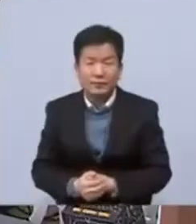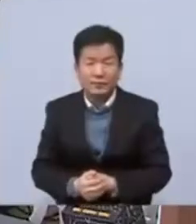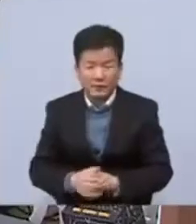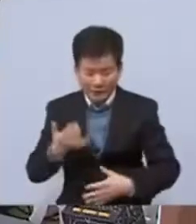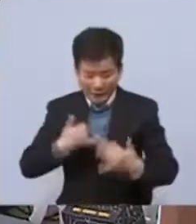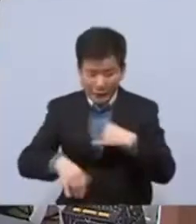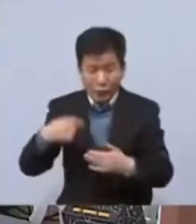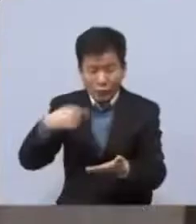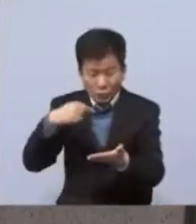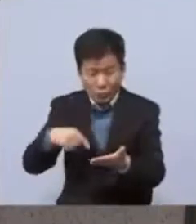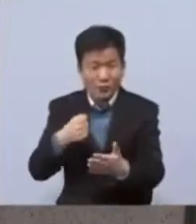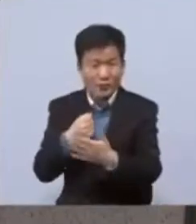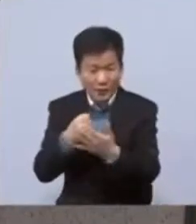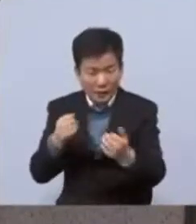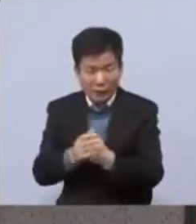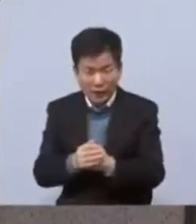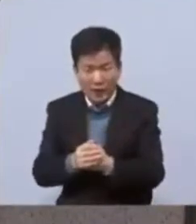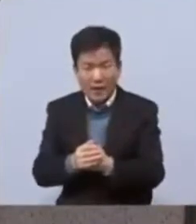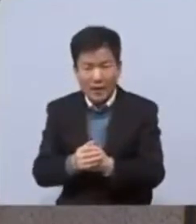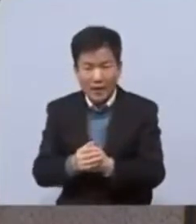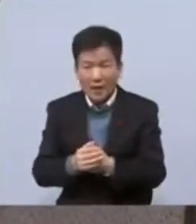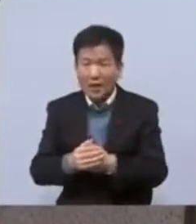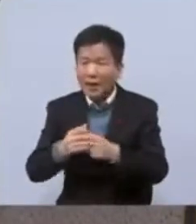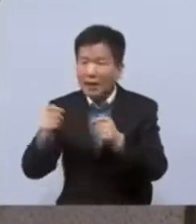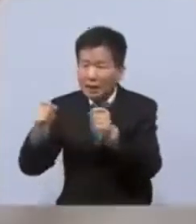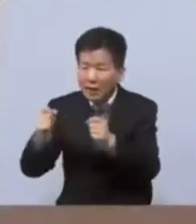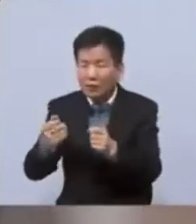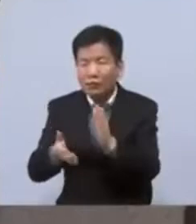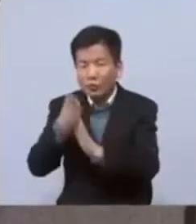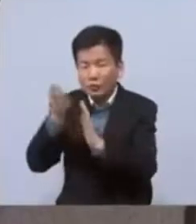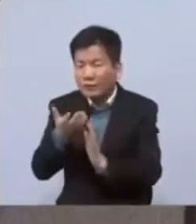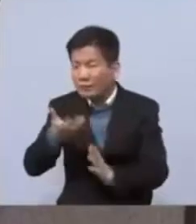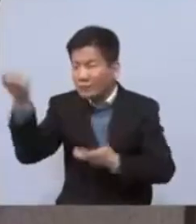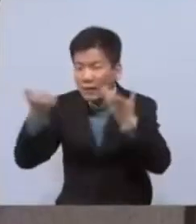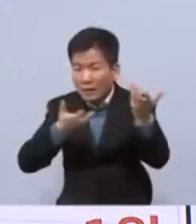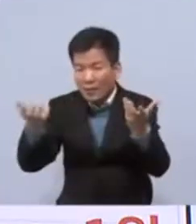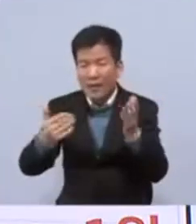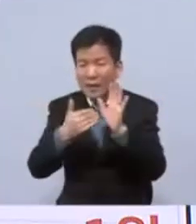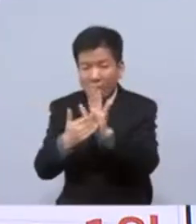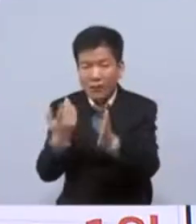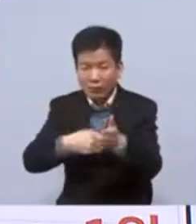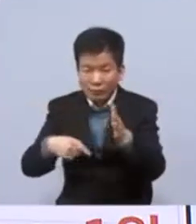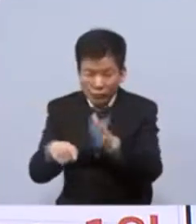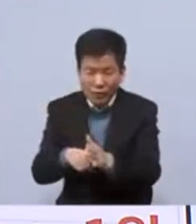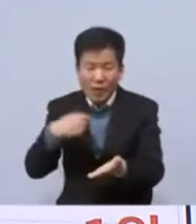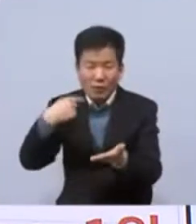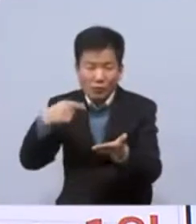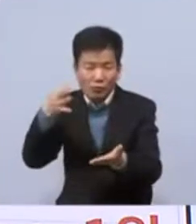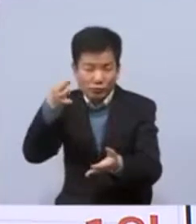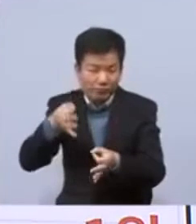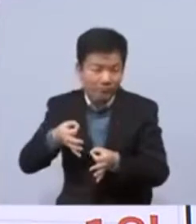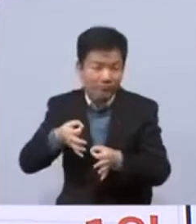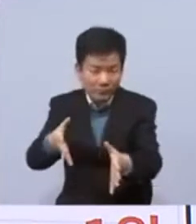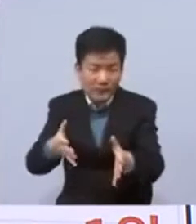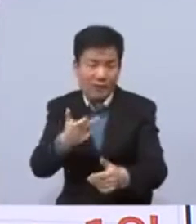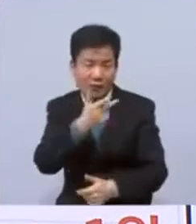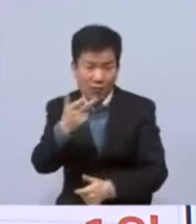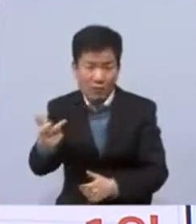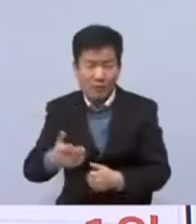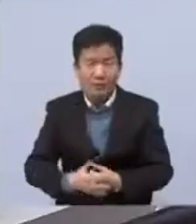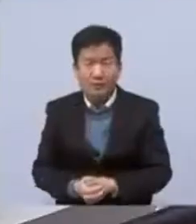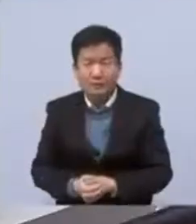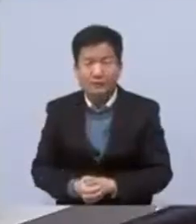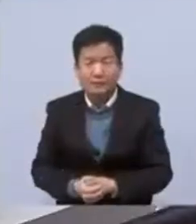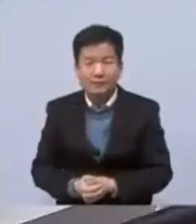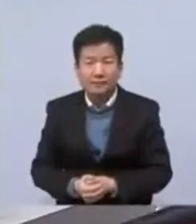자녀교육을 이유로 전임 인구가 인근 대도시로 빠져나가는 걸 막기 위해 과감한 분류 투자도 병행하고 있습니다